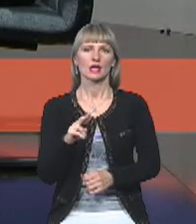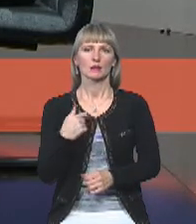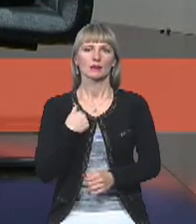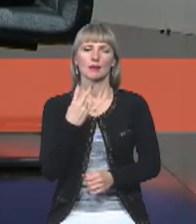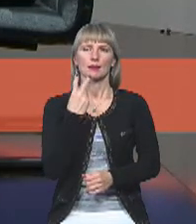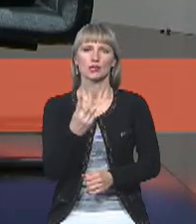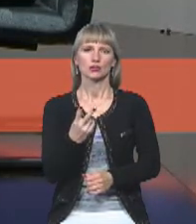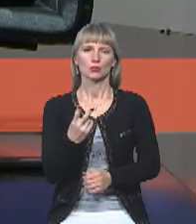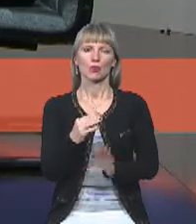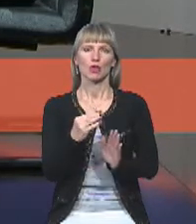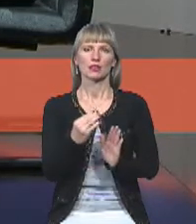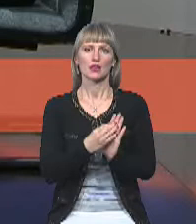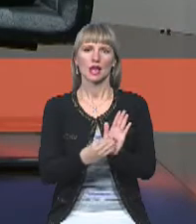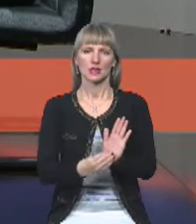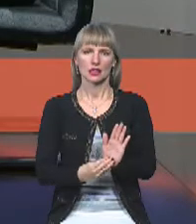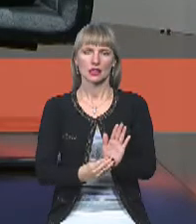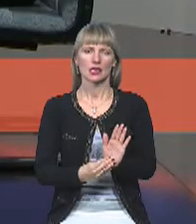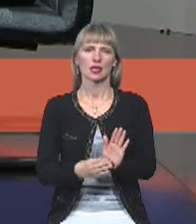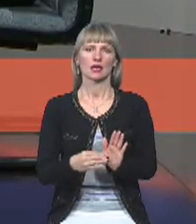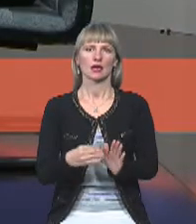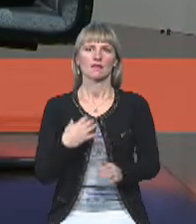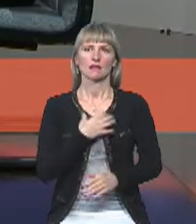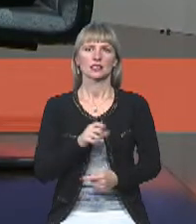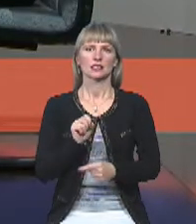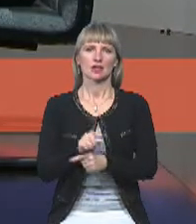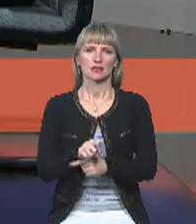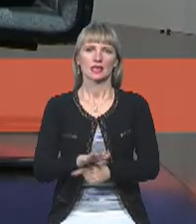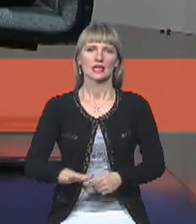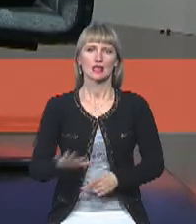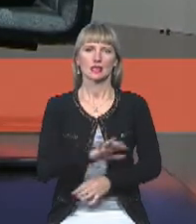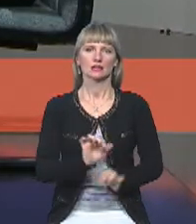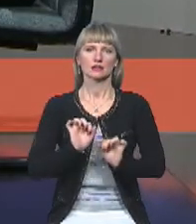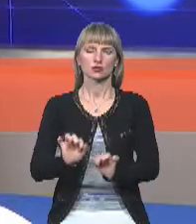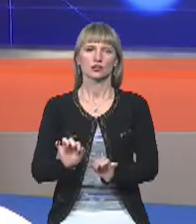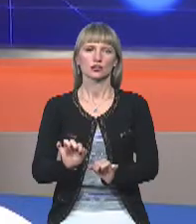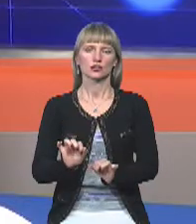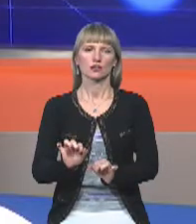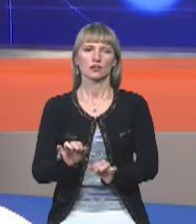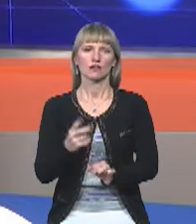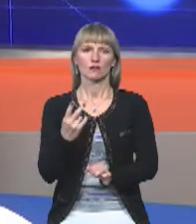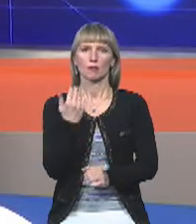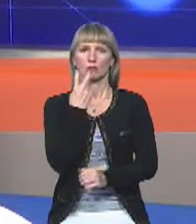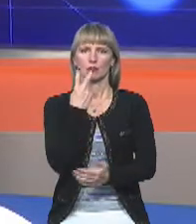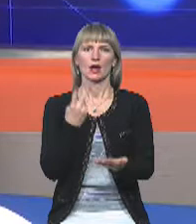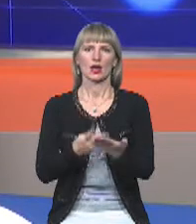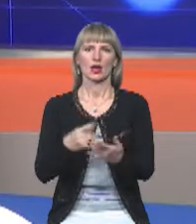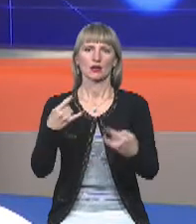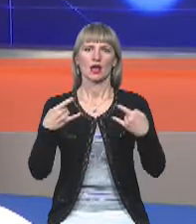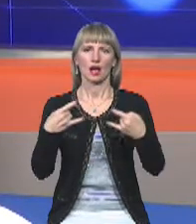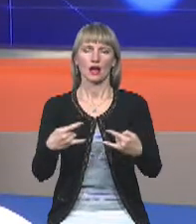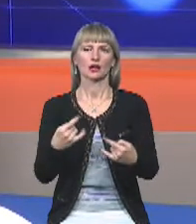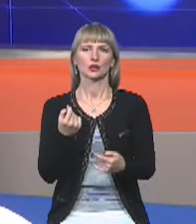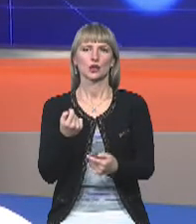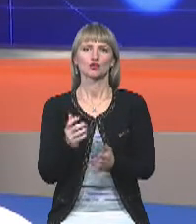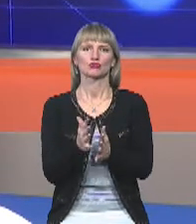бачимо, дані, скажімо так, основні завдання територіальної оборони ви висвітили на екрані.